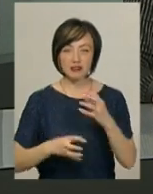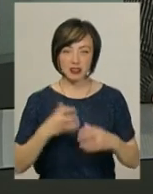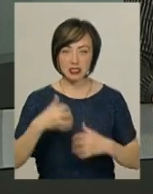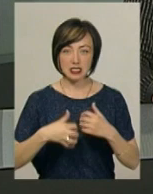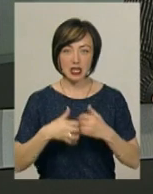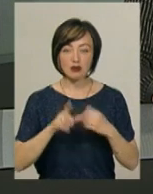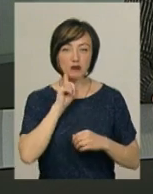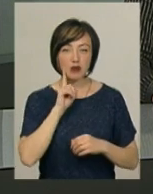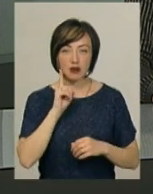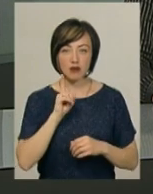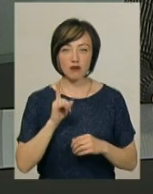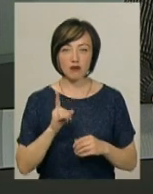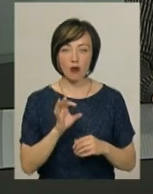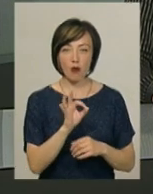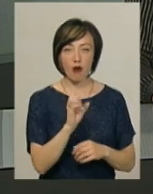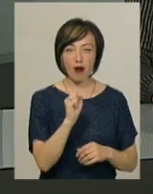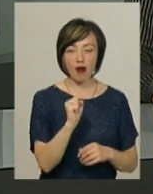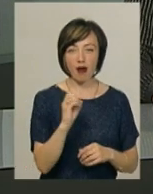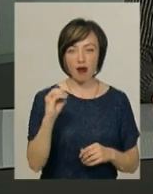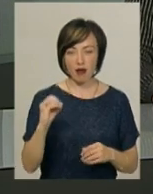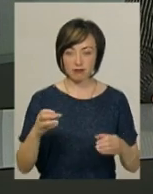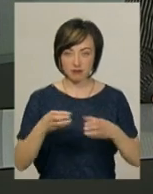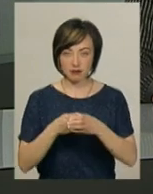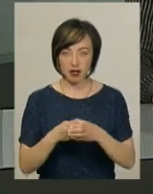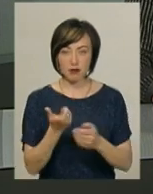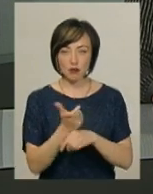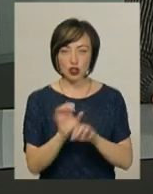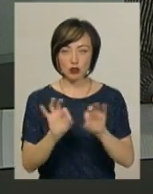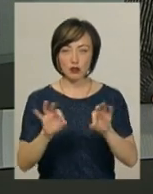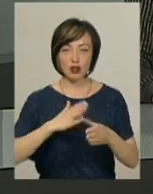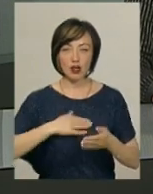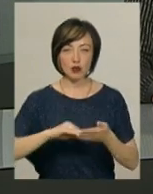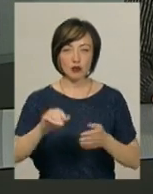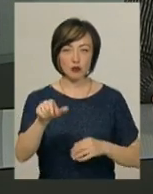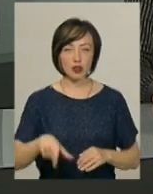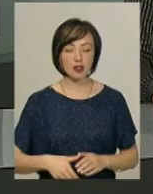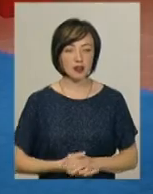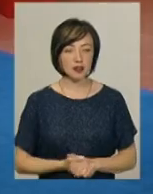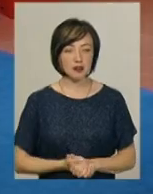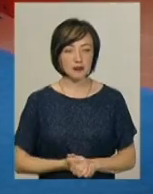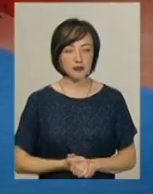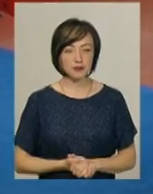серед підлітків у Об'єднаних Арабських Еміратах. Більше про неї розповість Ярослава Антошевська.